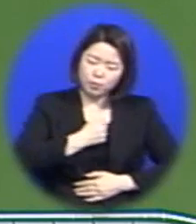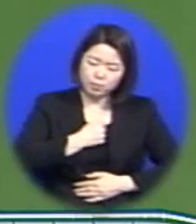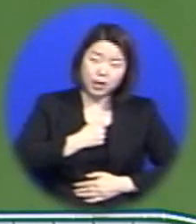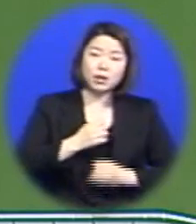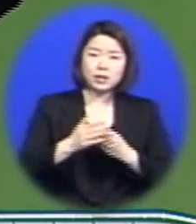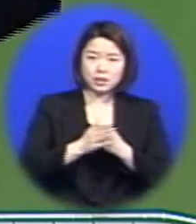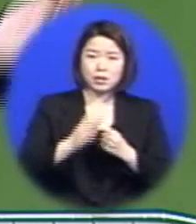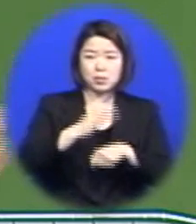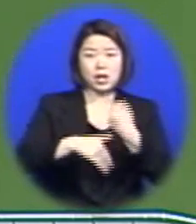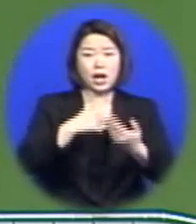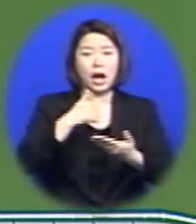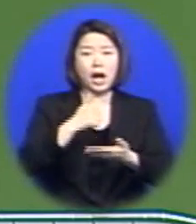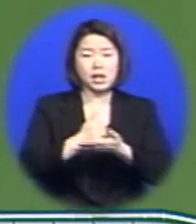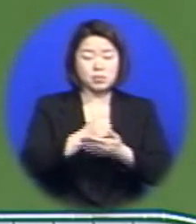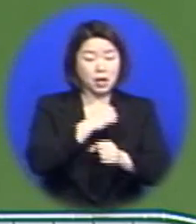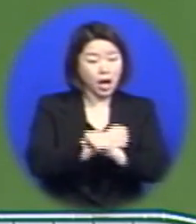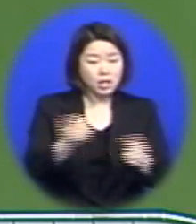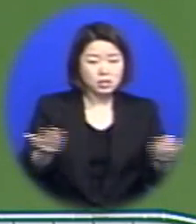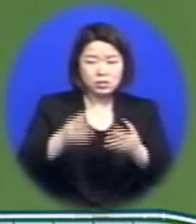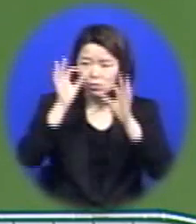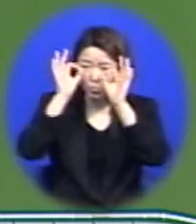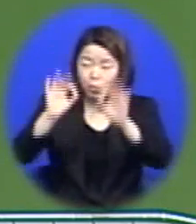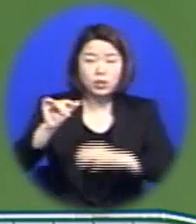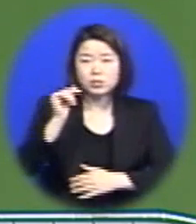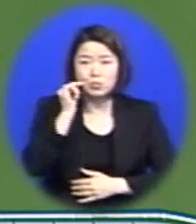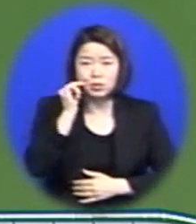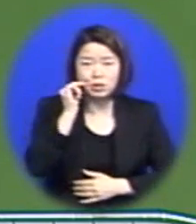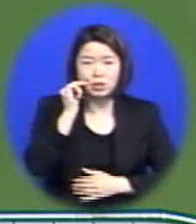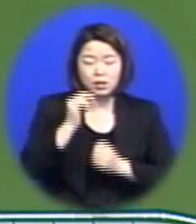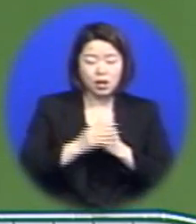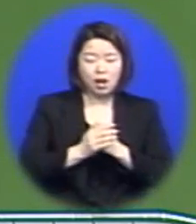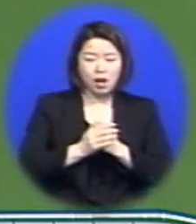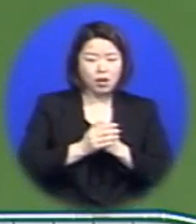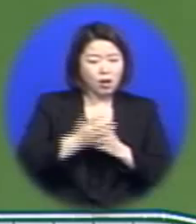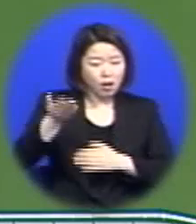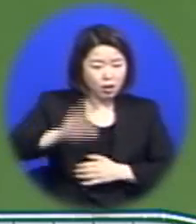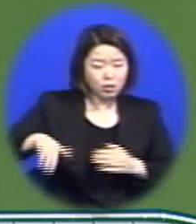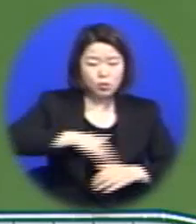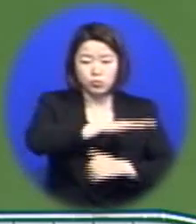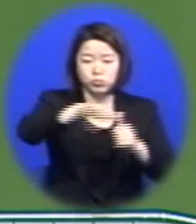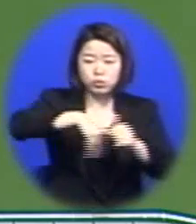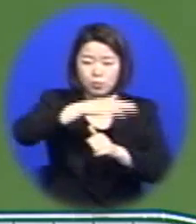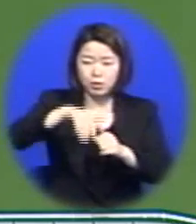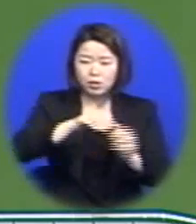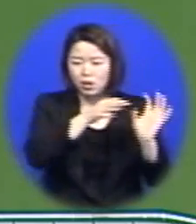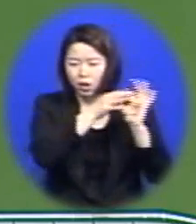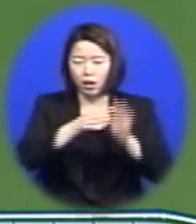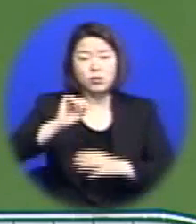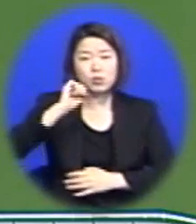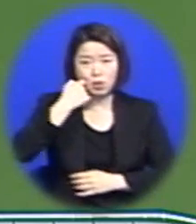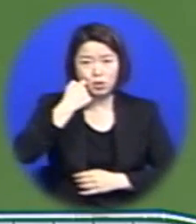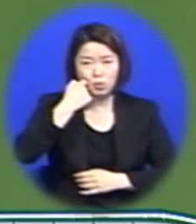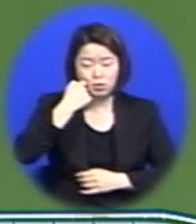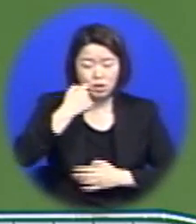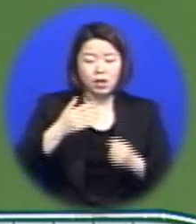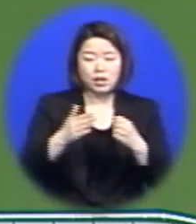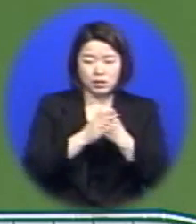하나님이 하시는 일은 보이지도 않고 형편은 계속 어렵기만 하니까 정말